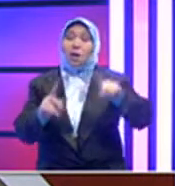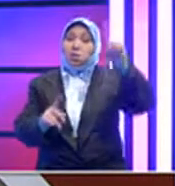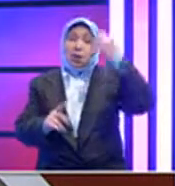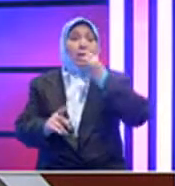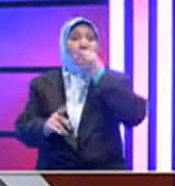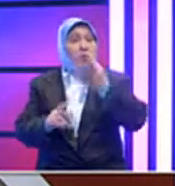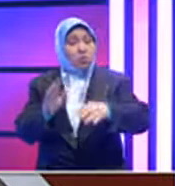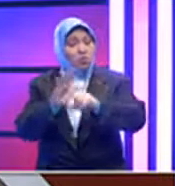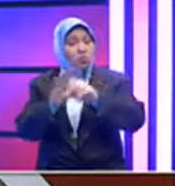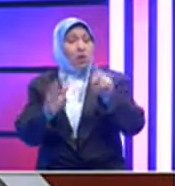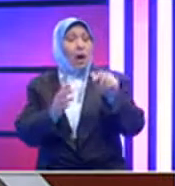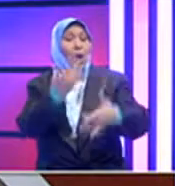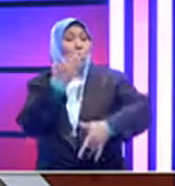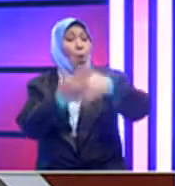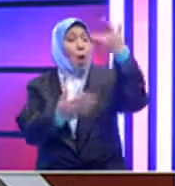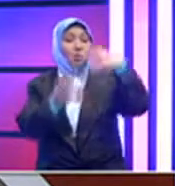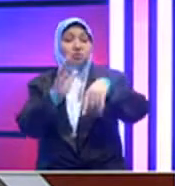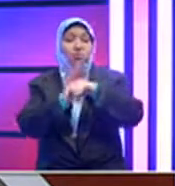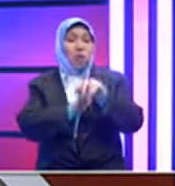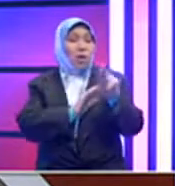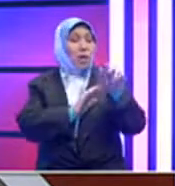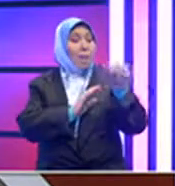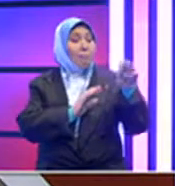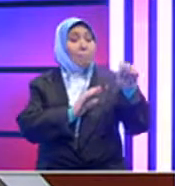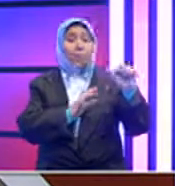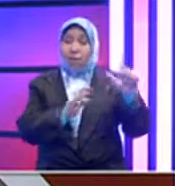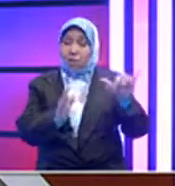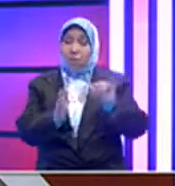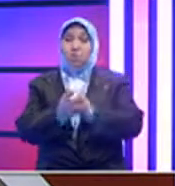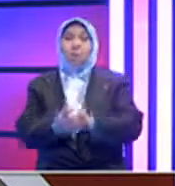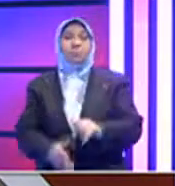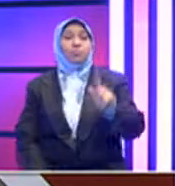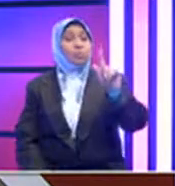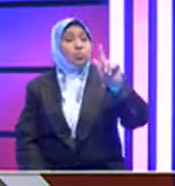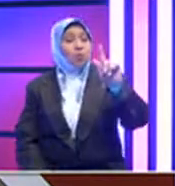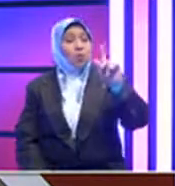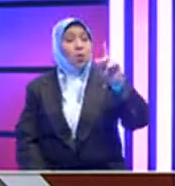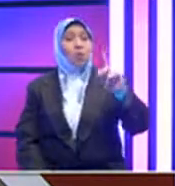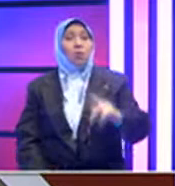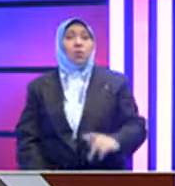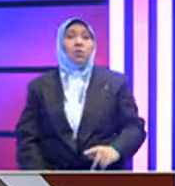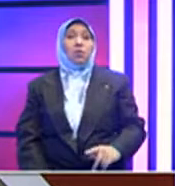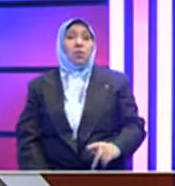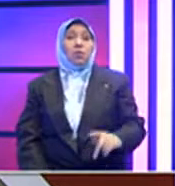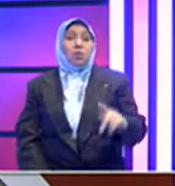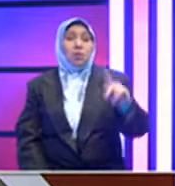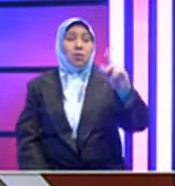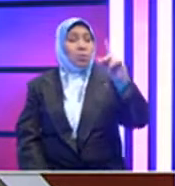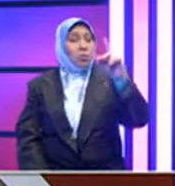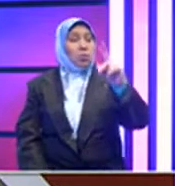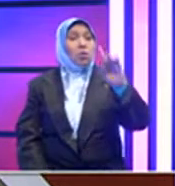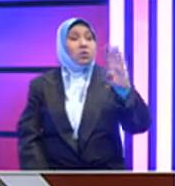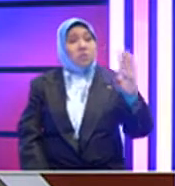pada awal surah an-naml saja badanku surat yang ke-37 itu posisine tidak ke ayat al-qur'an jiwa kita bin mubin